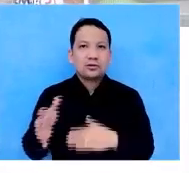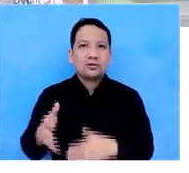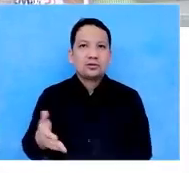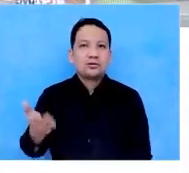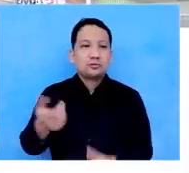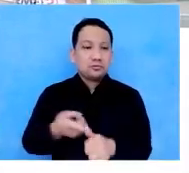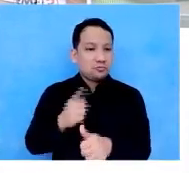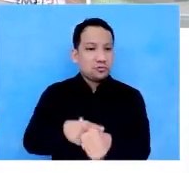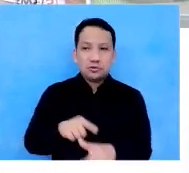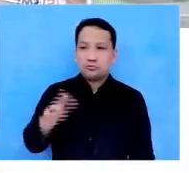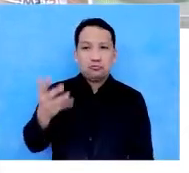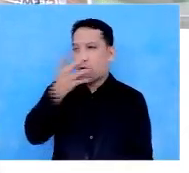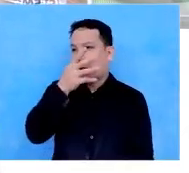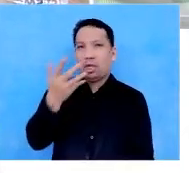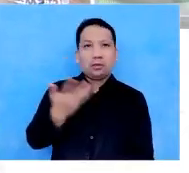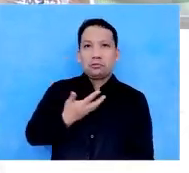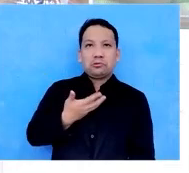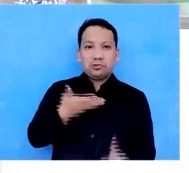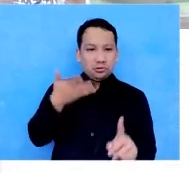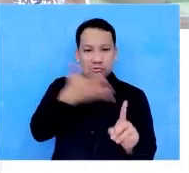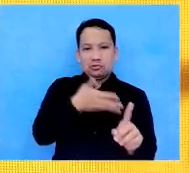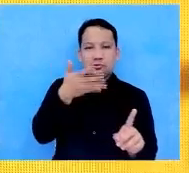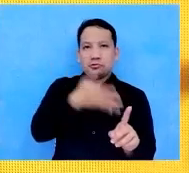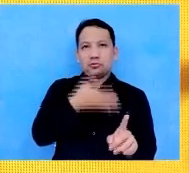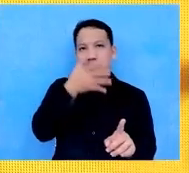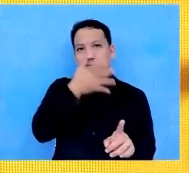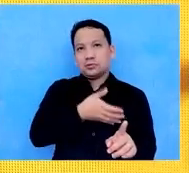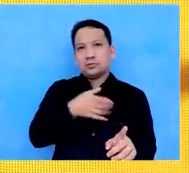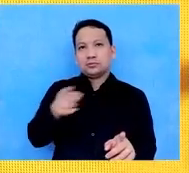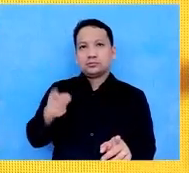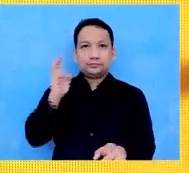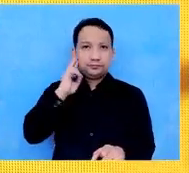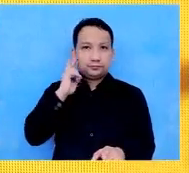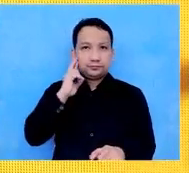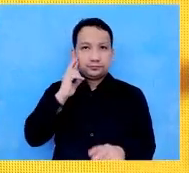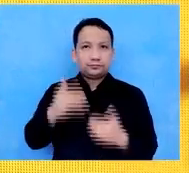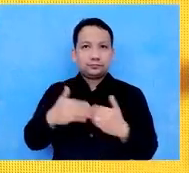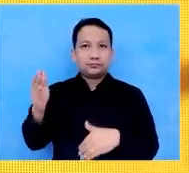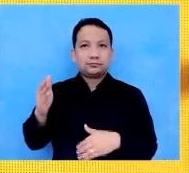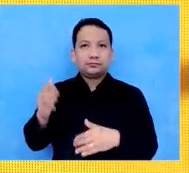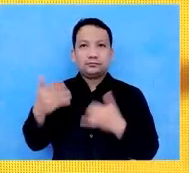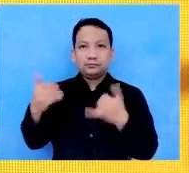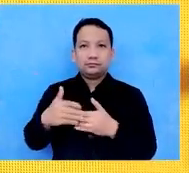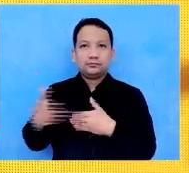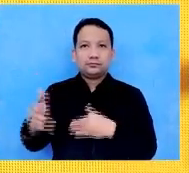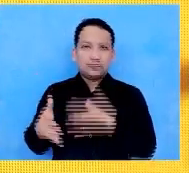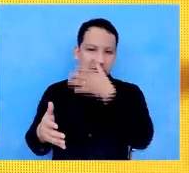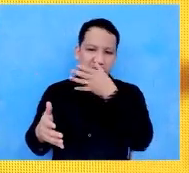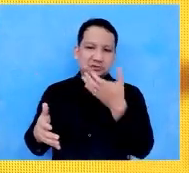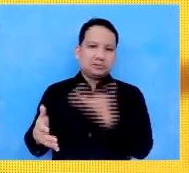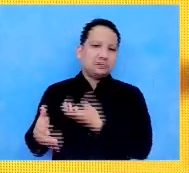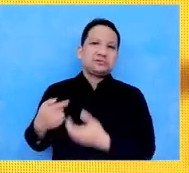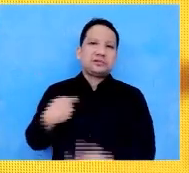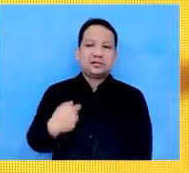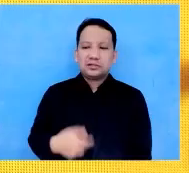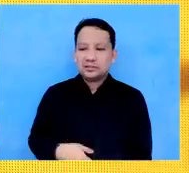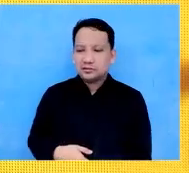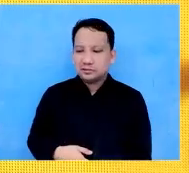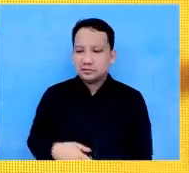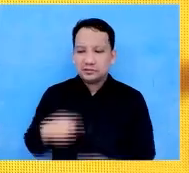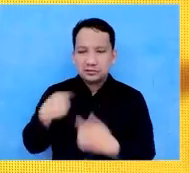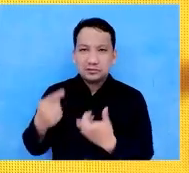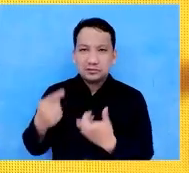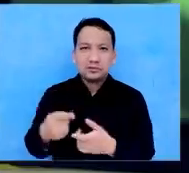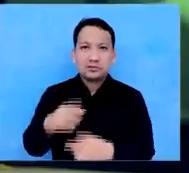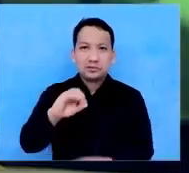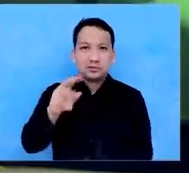doon wala. Sa kanta ng ginawa mo? Wala. Nakisuyo pa ako sa isang radio station before. Pinaplay ko yun. Walang pumapansin. Pero ganoon talaga sa